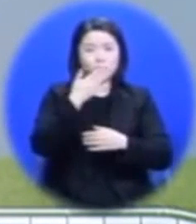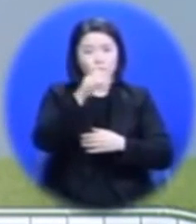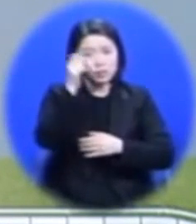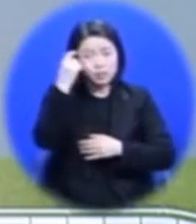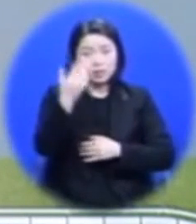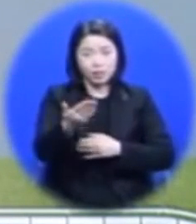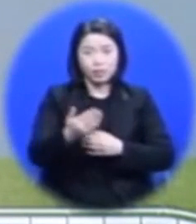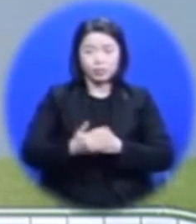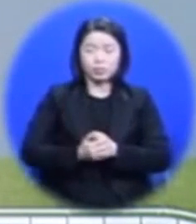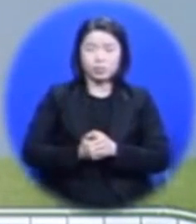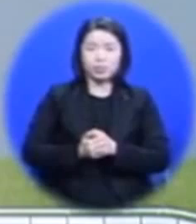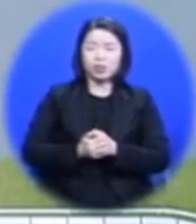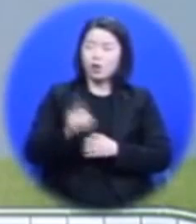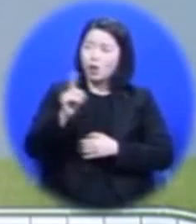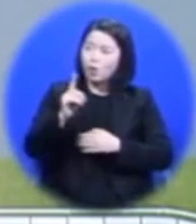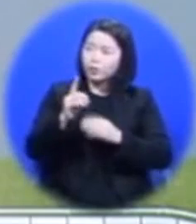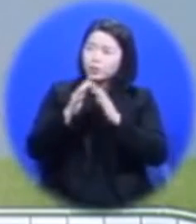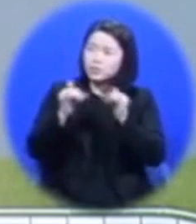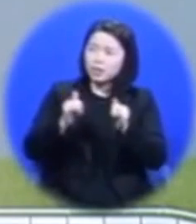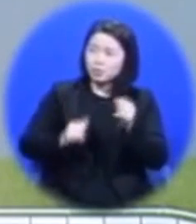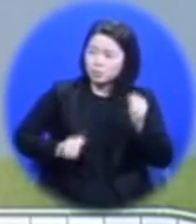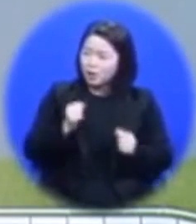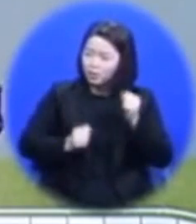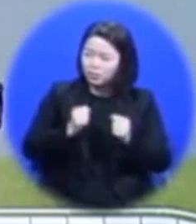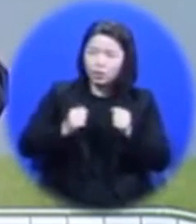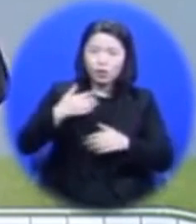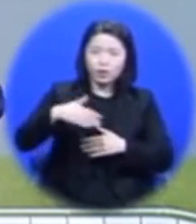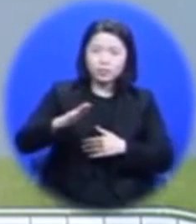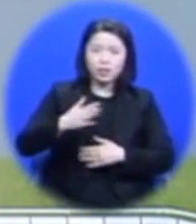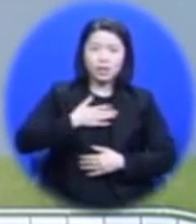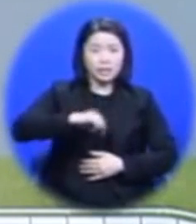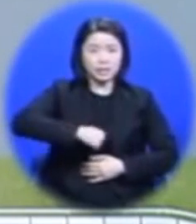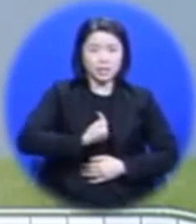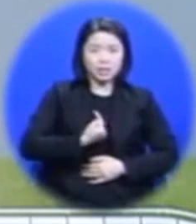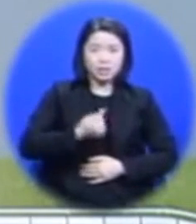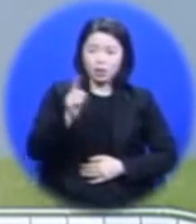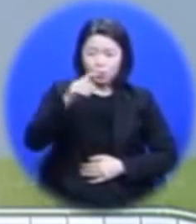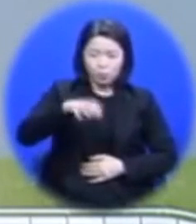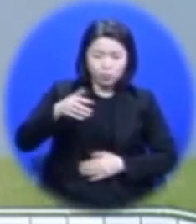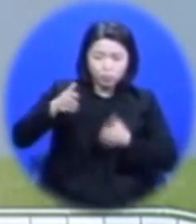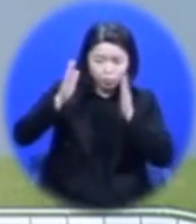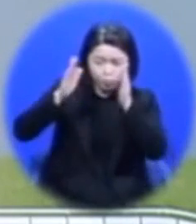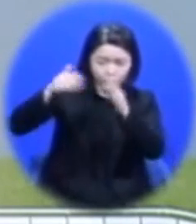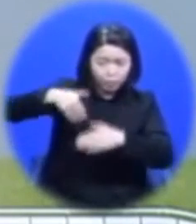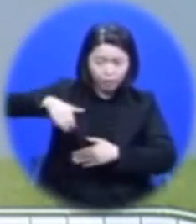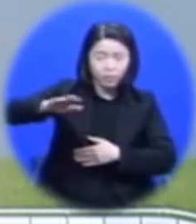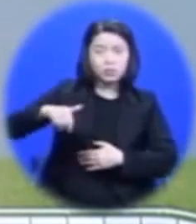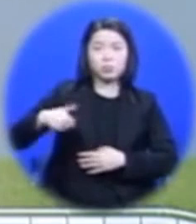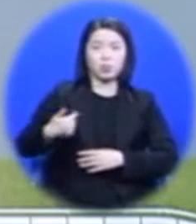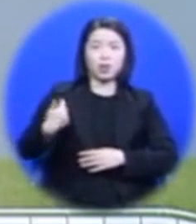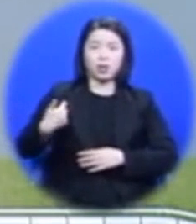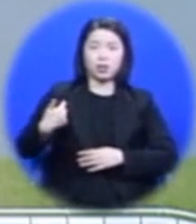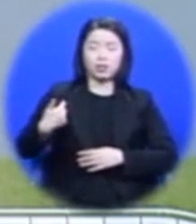있을까요? 어떤 사람이 막 뛰어가는데 자기가 어디로 가는지를 몰라요.